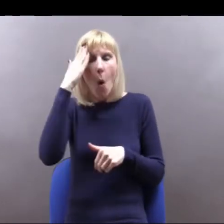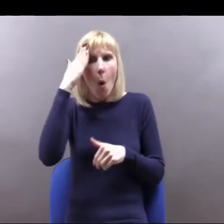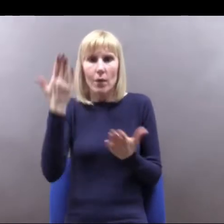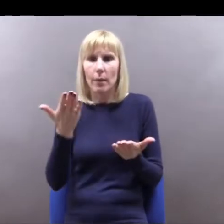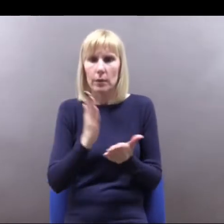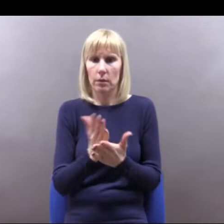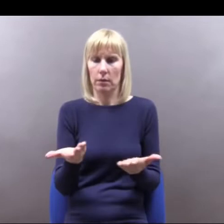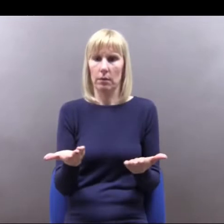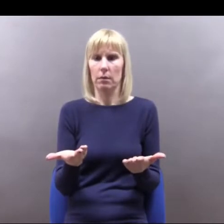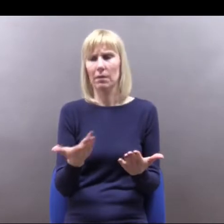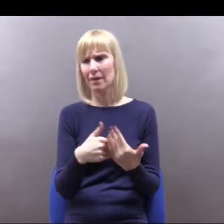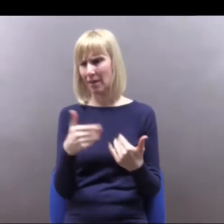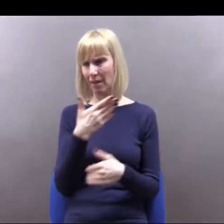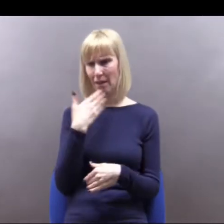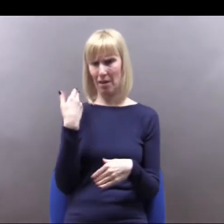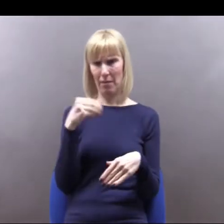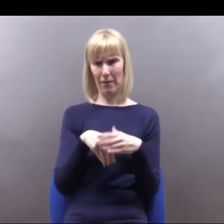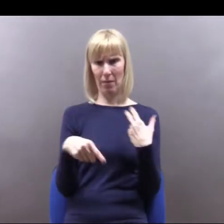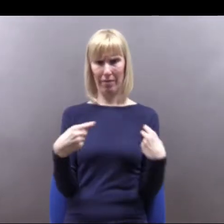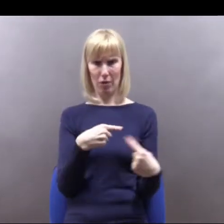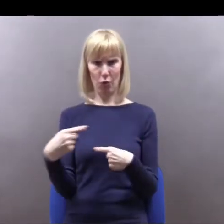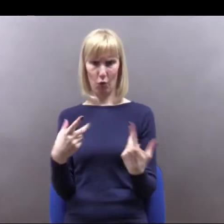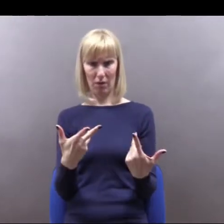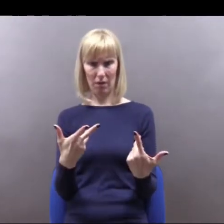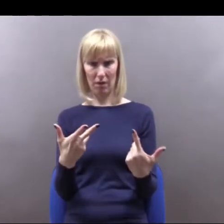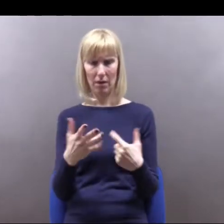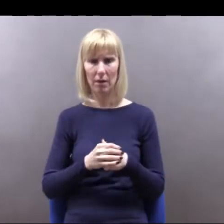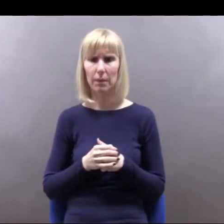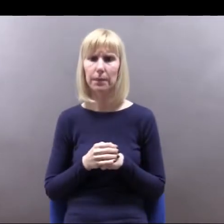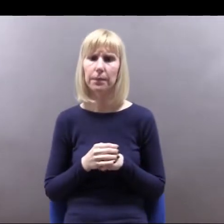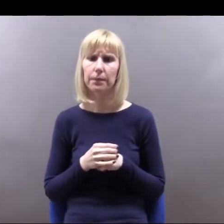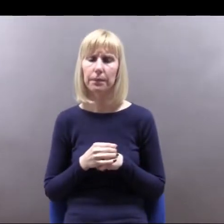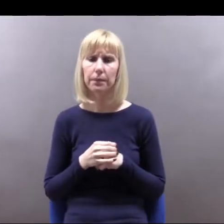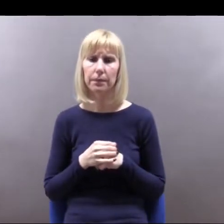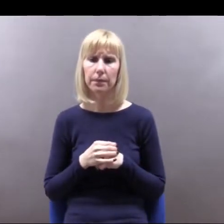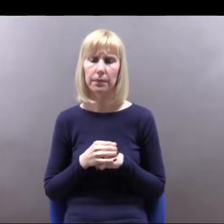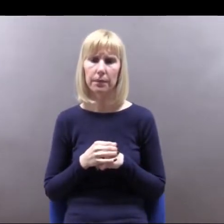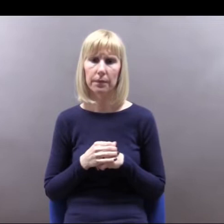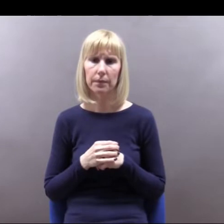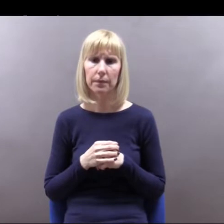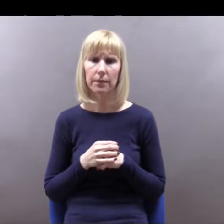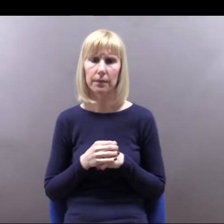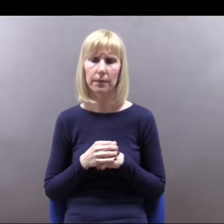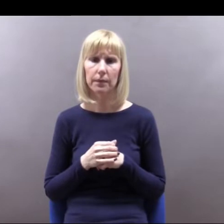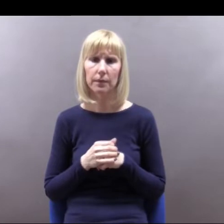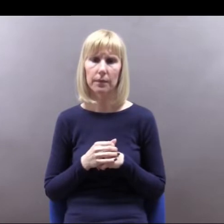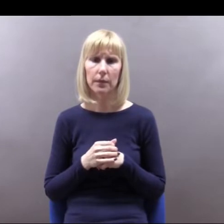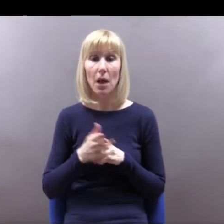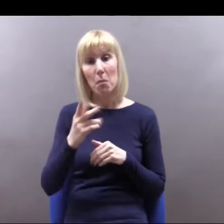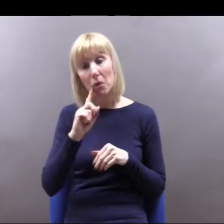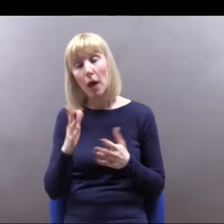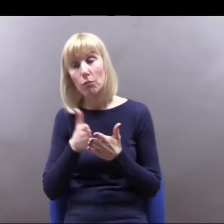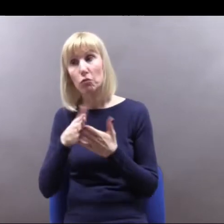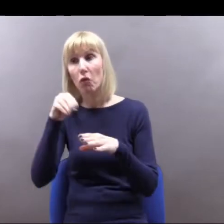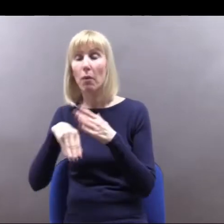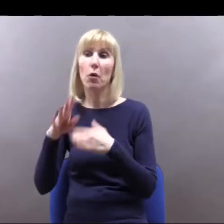obraz, bo samo korzystanie w tym przypadku z tej platformy, no naprawdę nie było